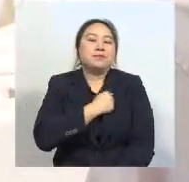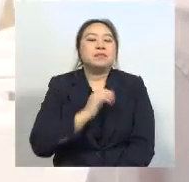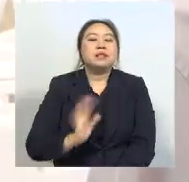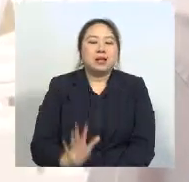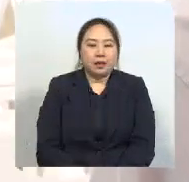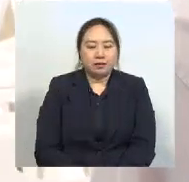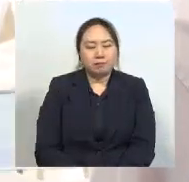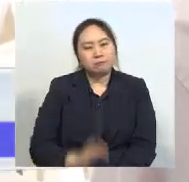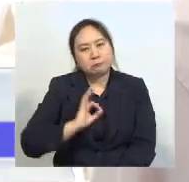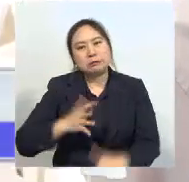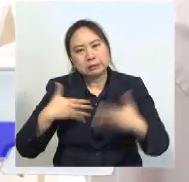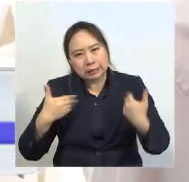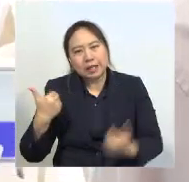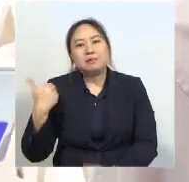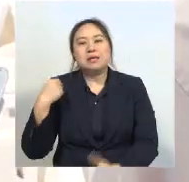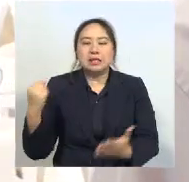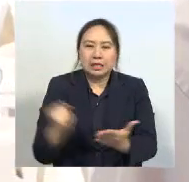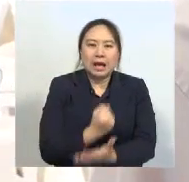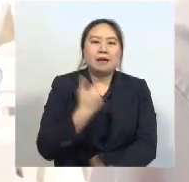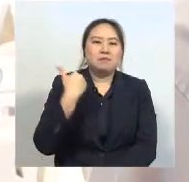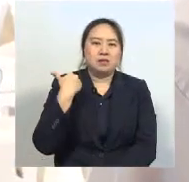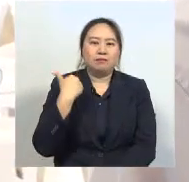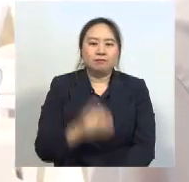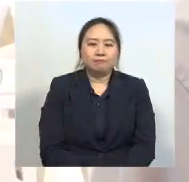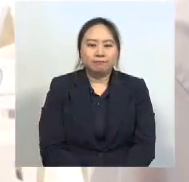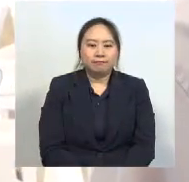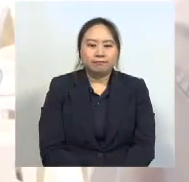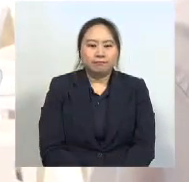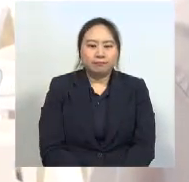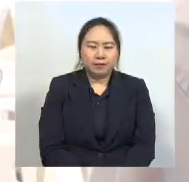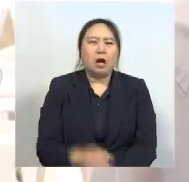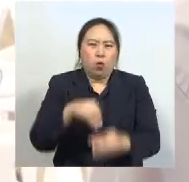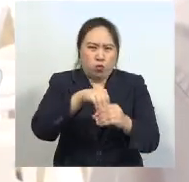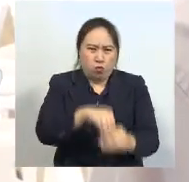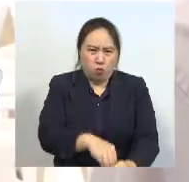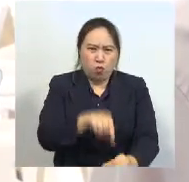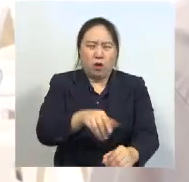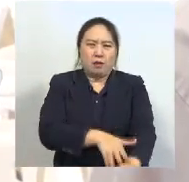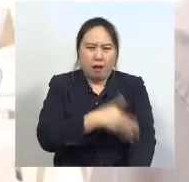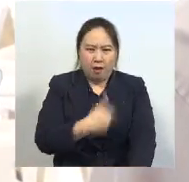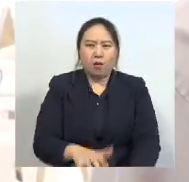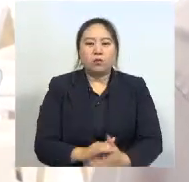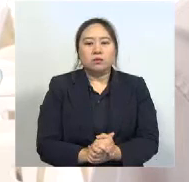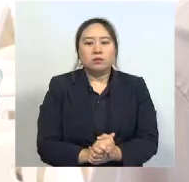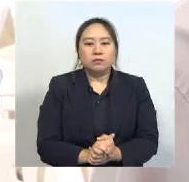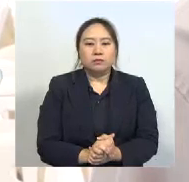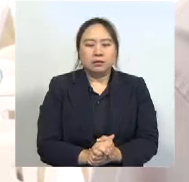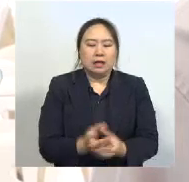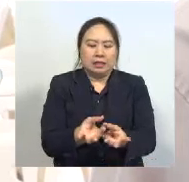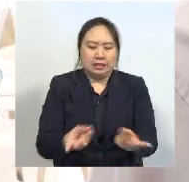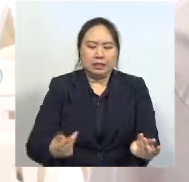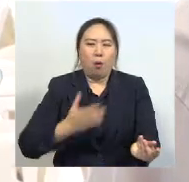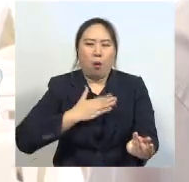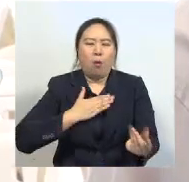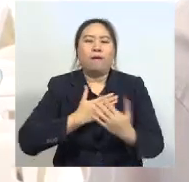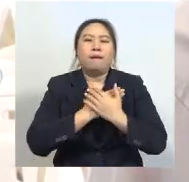ดีใจทั้งเสียดายที่ว่าเราก็อยู่มานานอะเราก็รักพื้นที่ของเ